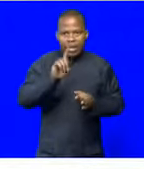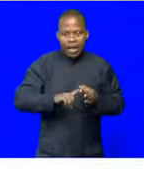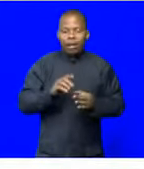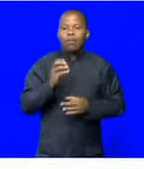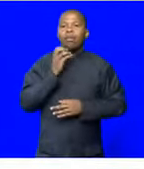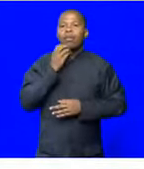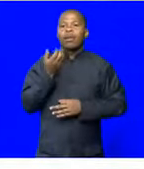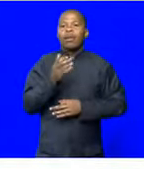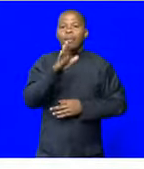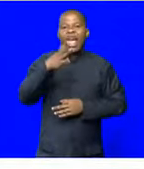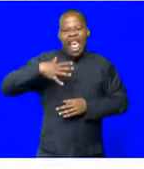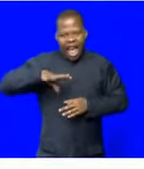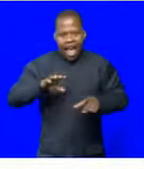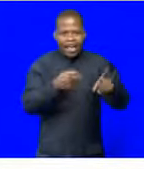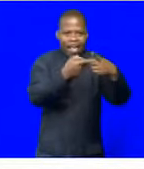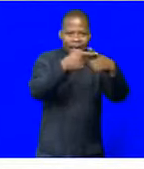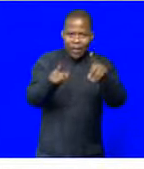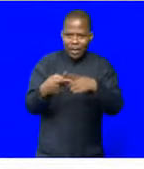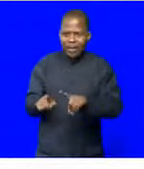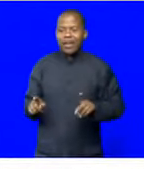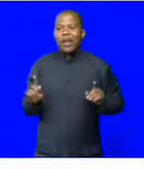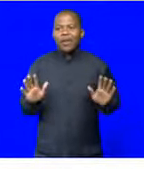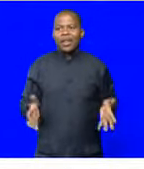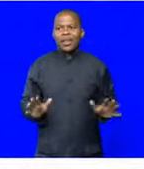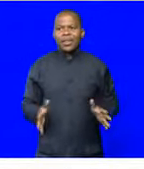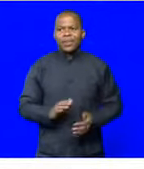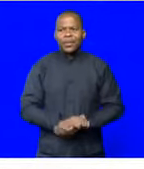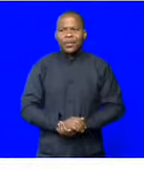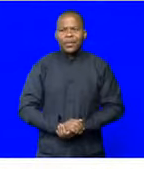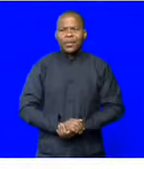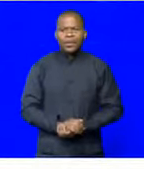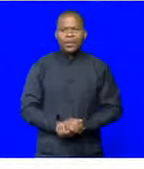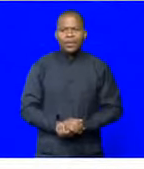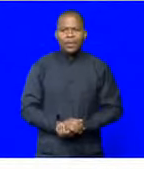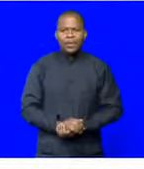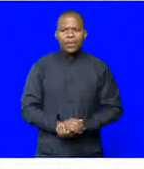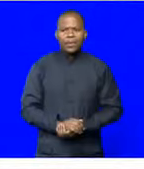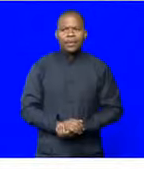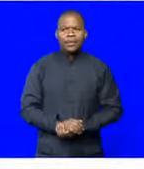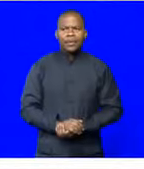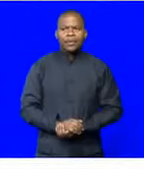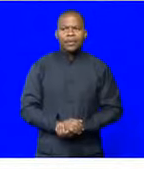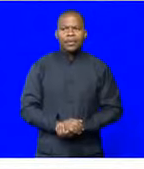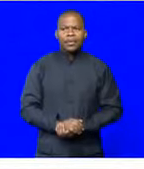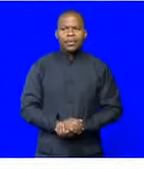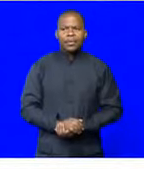kuletinye. Etindzaba yeEswatini TV kubika Nelson Ndla ngamandla kunambongwa Dube enhlambeni.